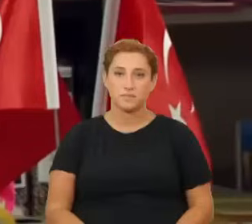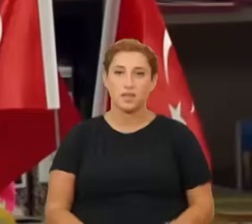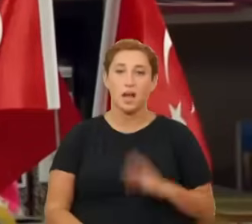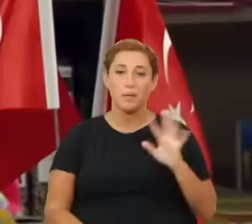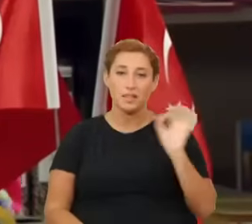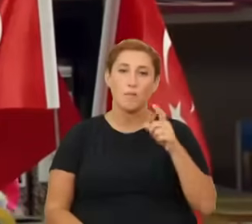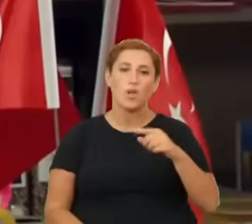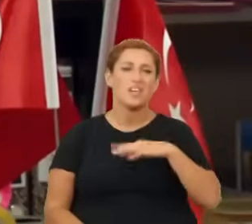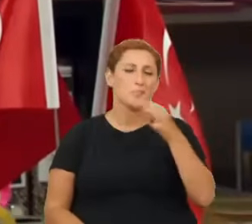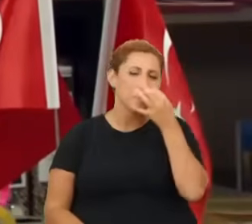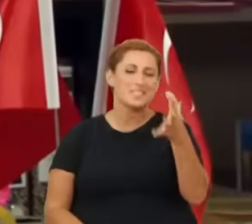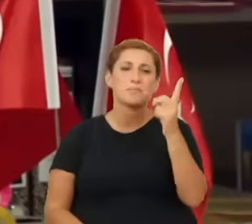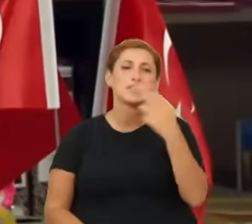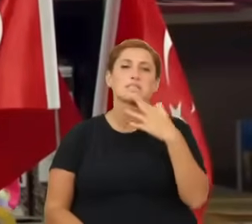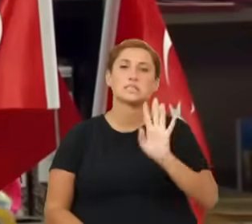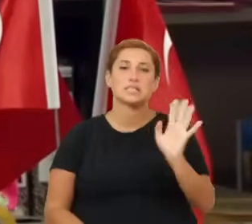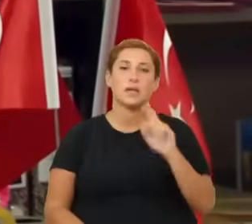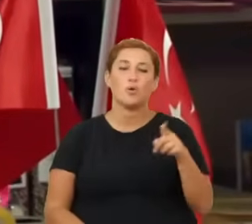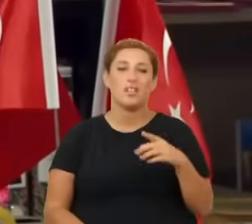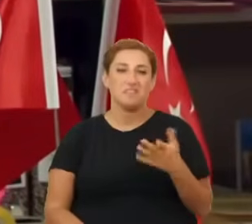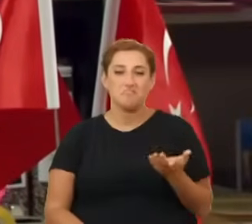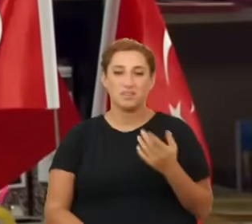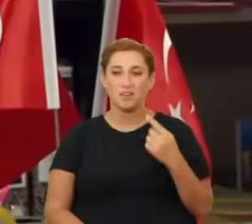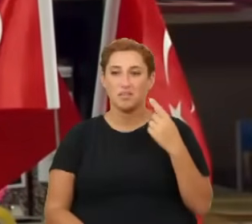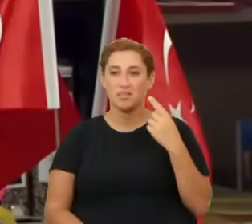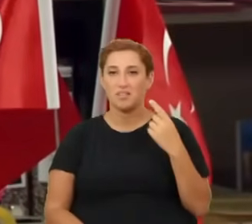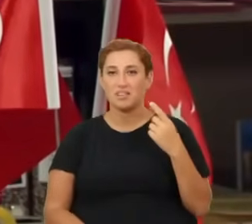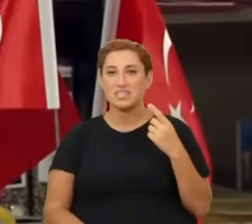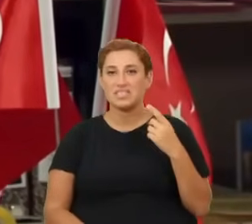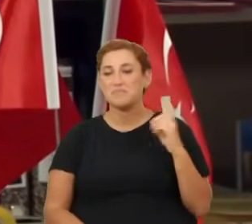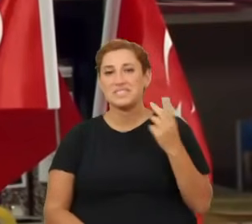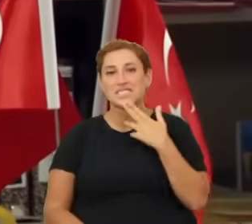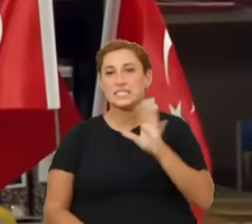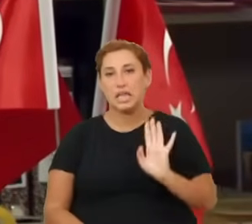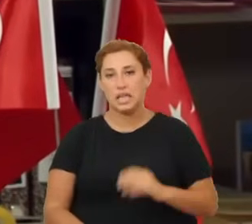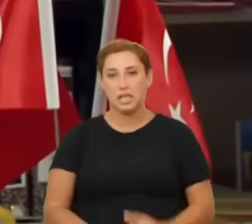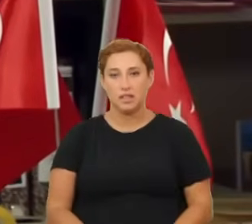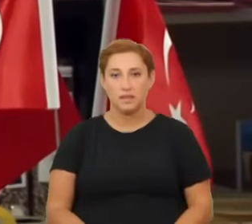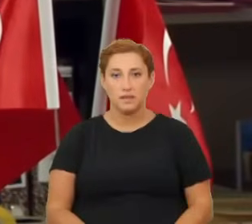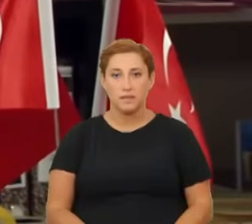ama tabii öyle herhangi bir kız değil. Öyle sıradan bir kız değil.